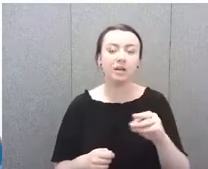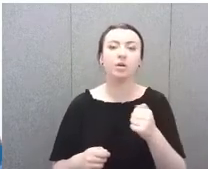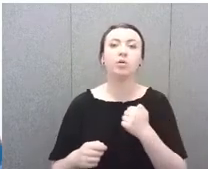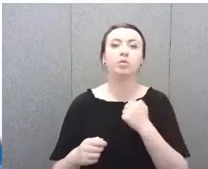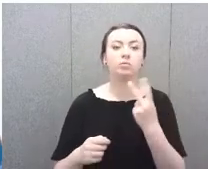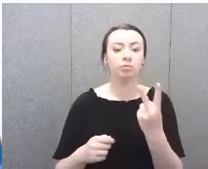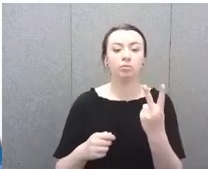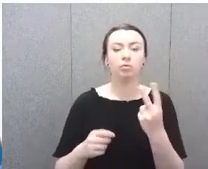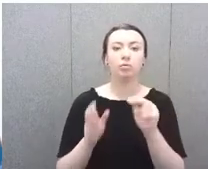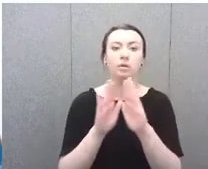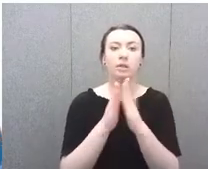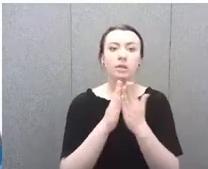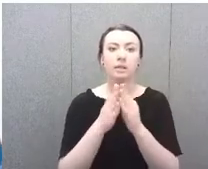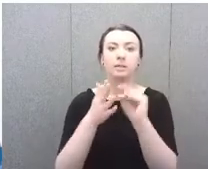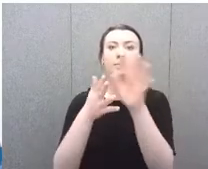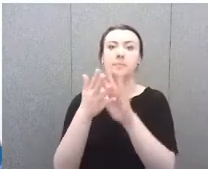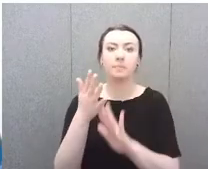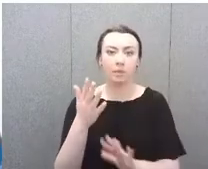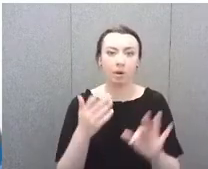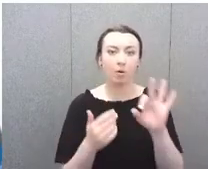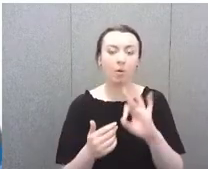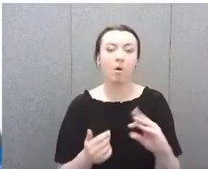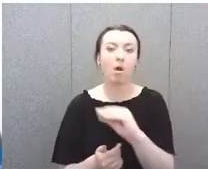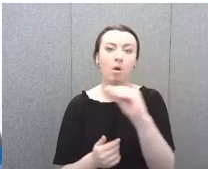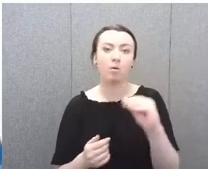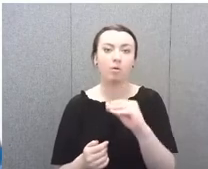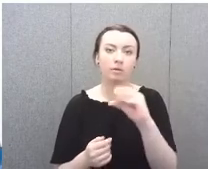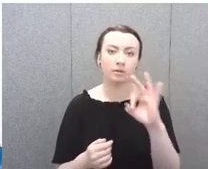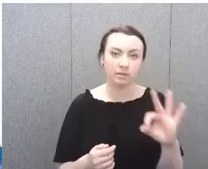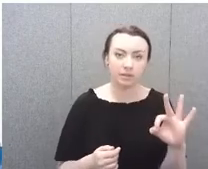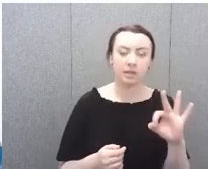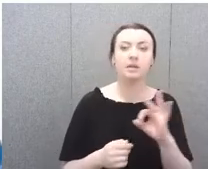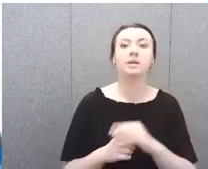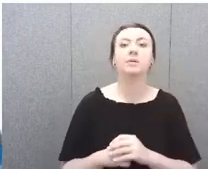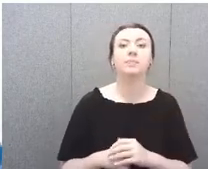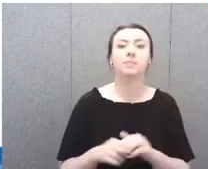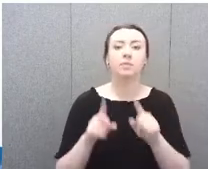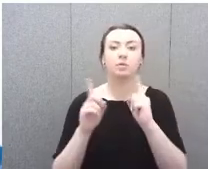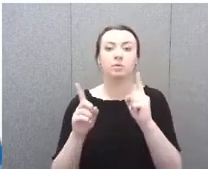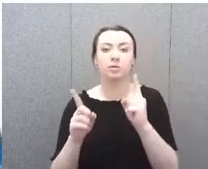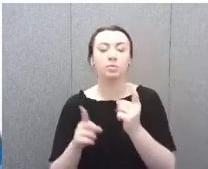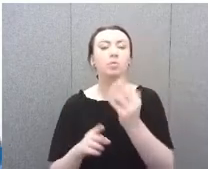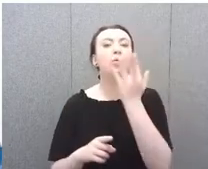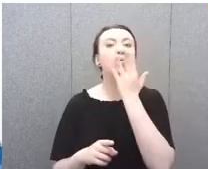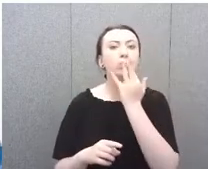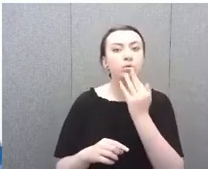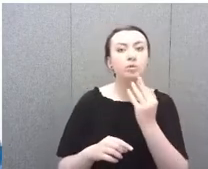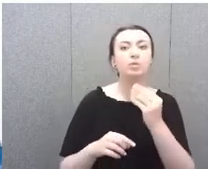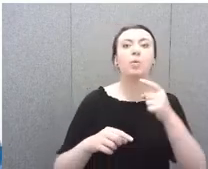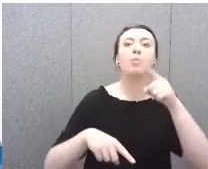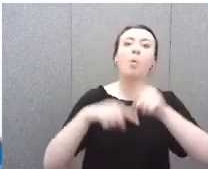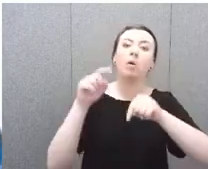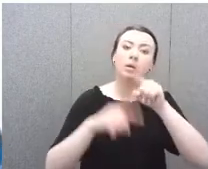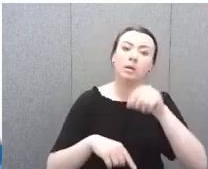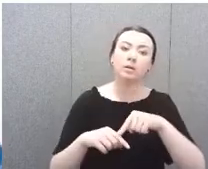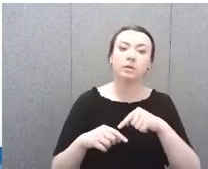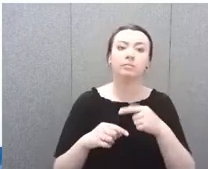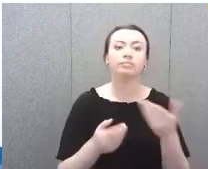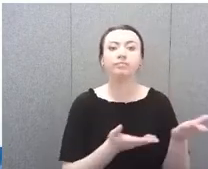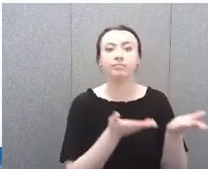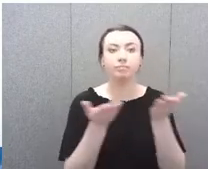является автором двух книг и огромного количества академических статей по внешней политике и